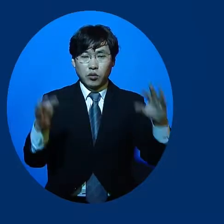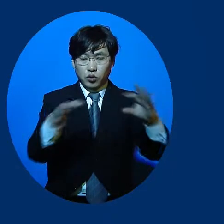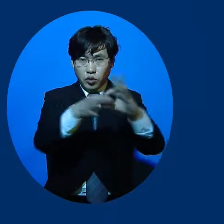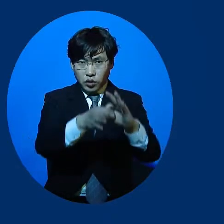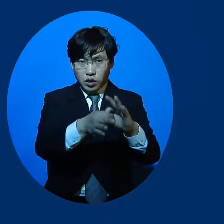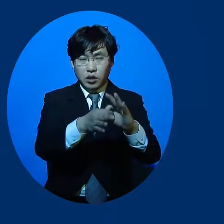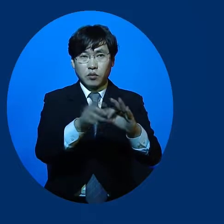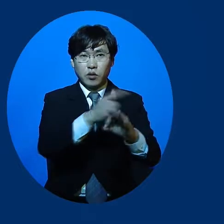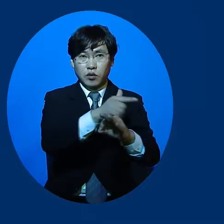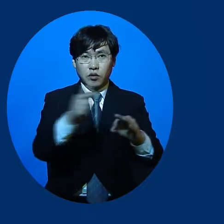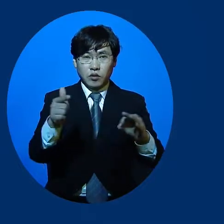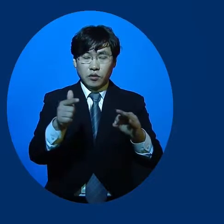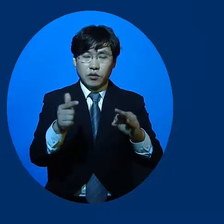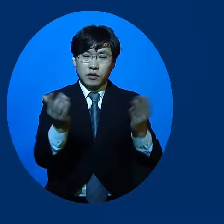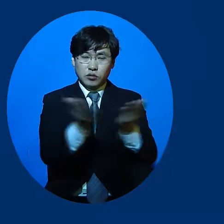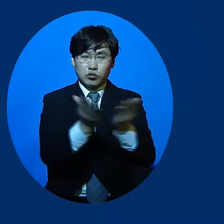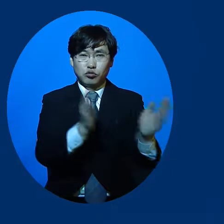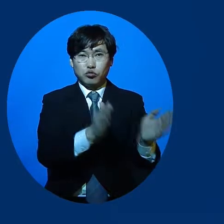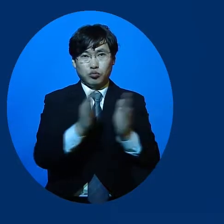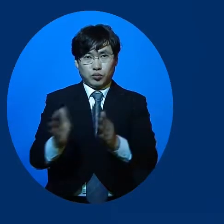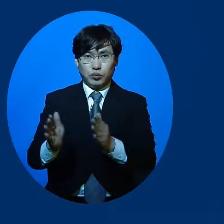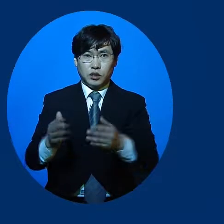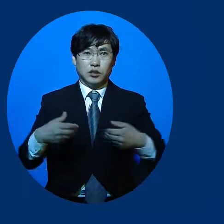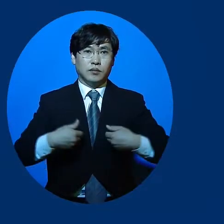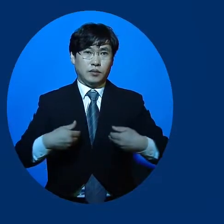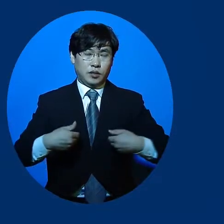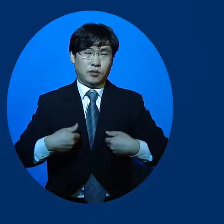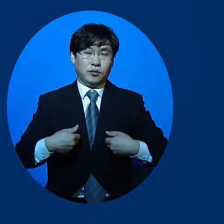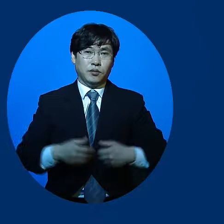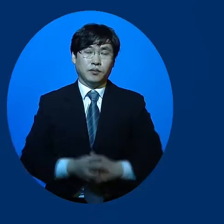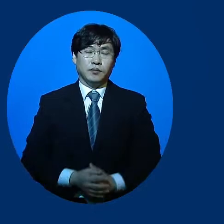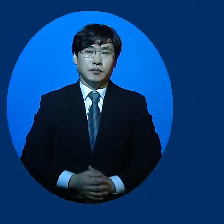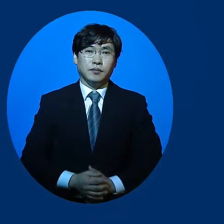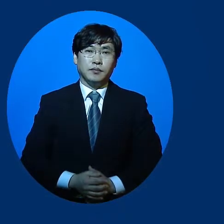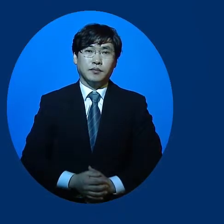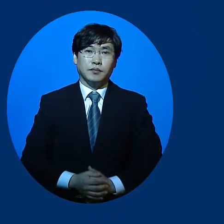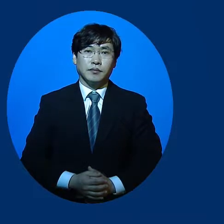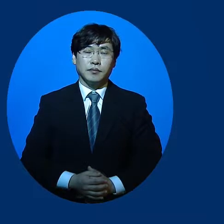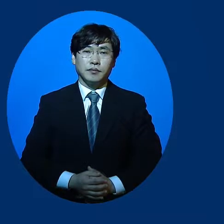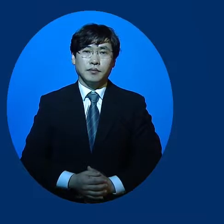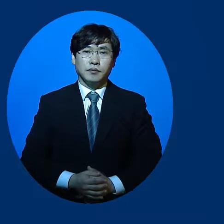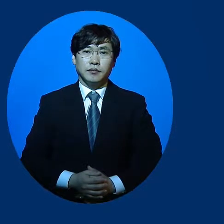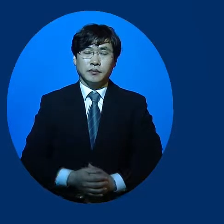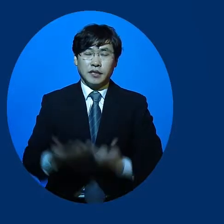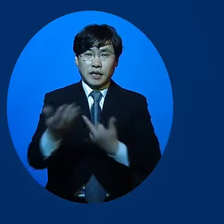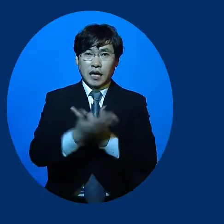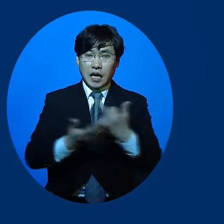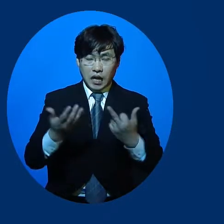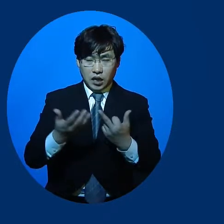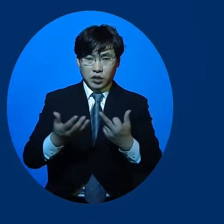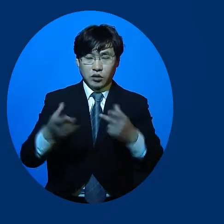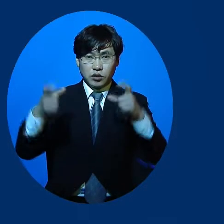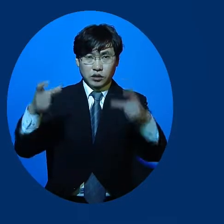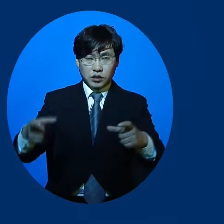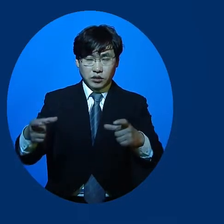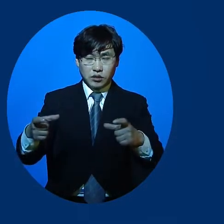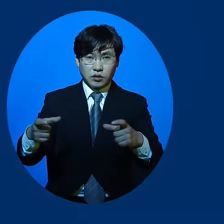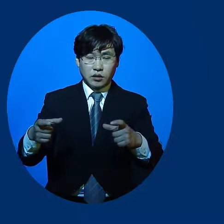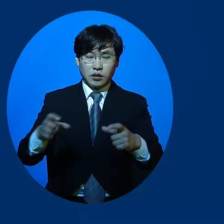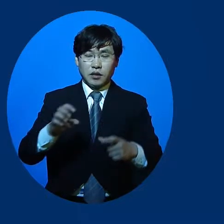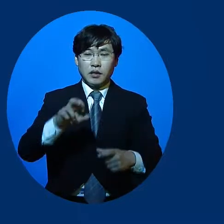등이 가능하도록 이렇게 준비를 철저히 해야 할 것으로 보입니다. 가능하다면 이 강원도는